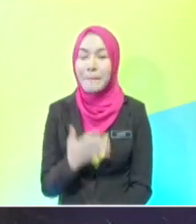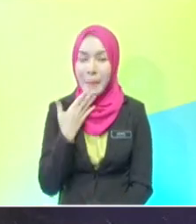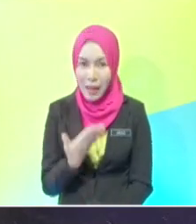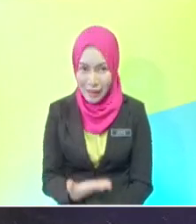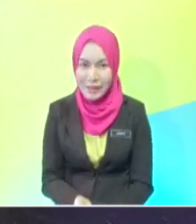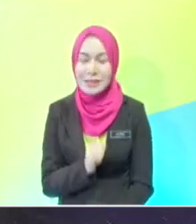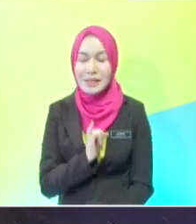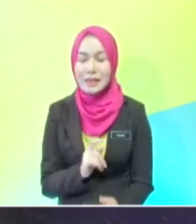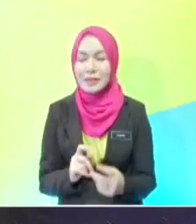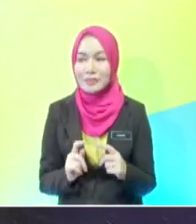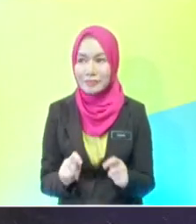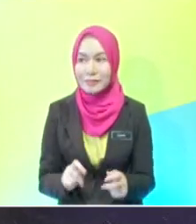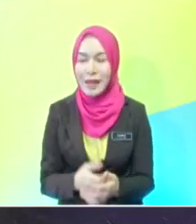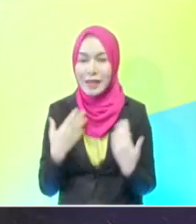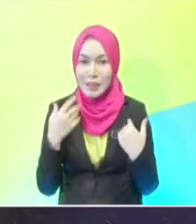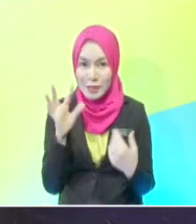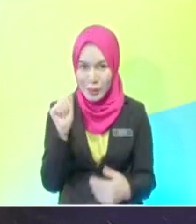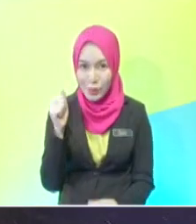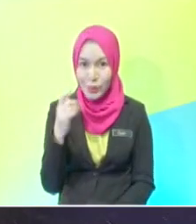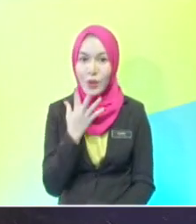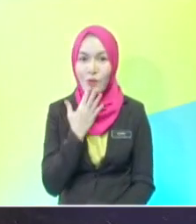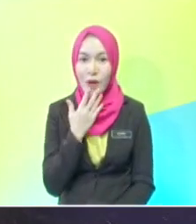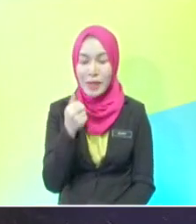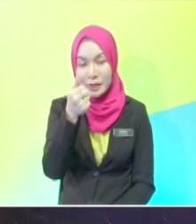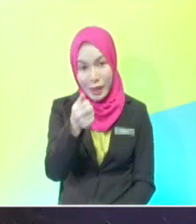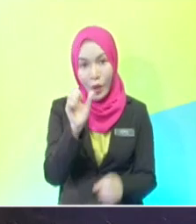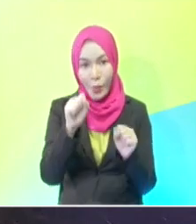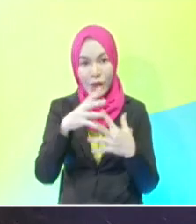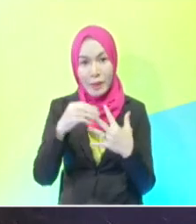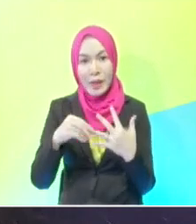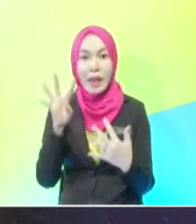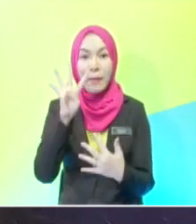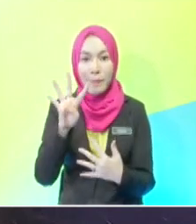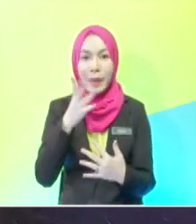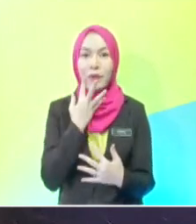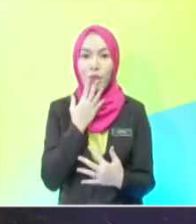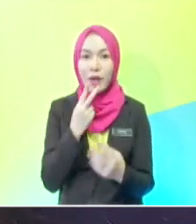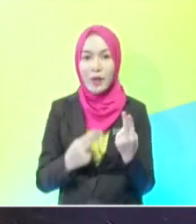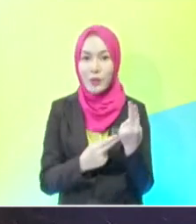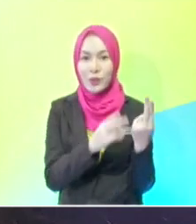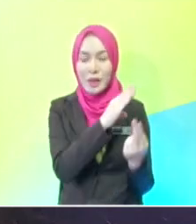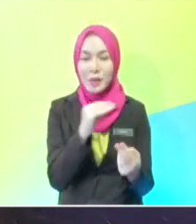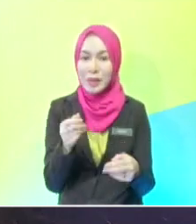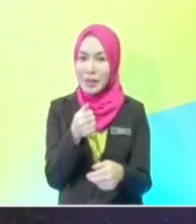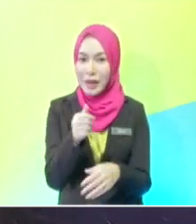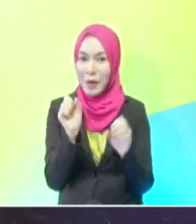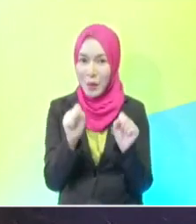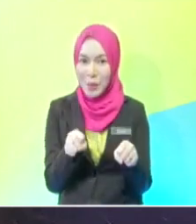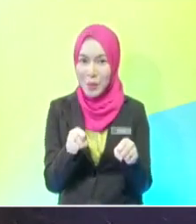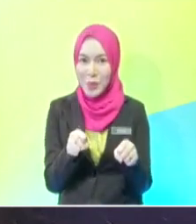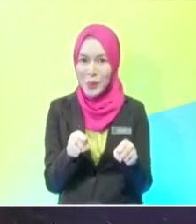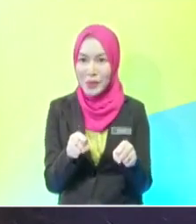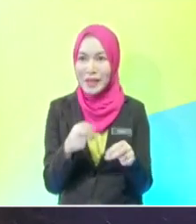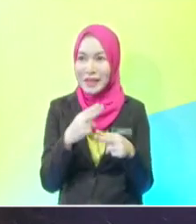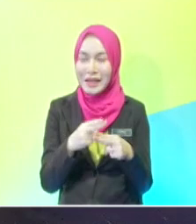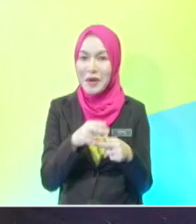ada 10 warna Irfan boleh pilih 4 warna utama tadi kemudian Ivan label kan dia